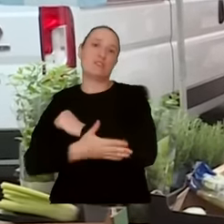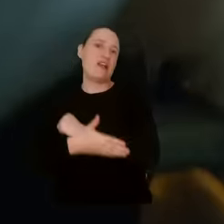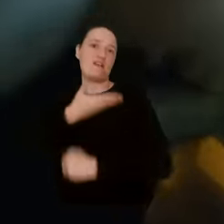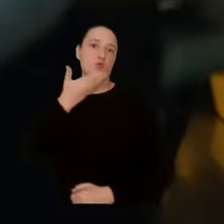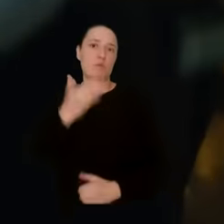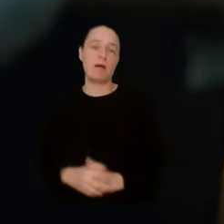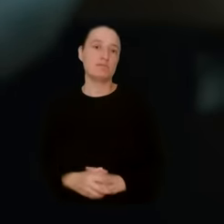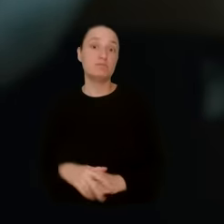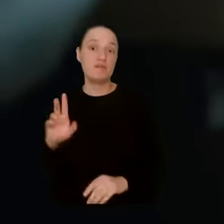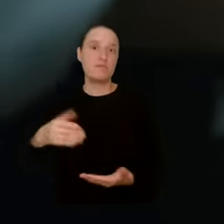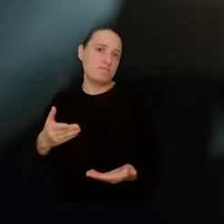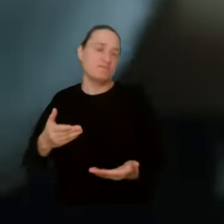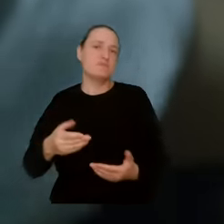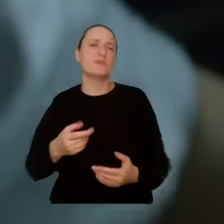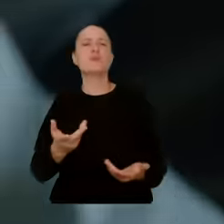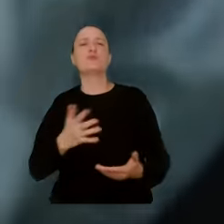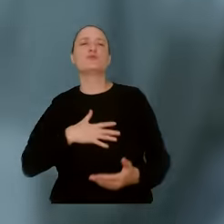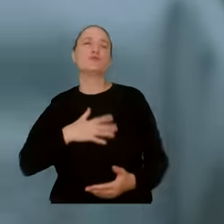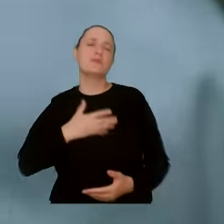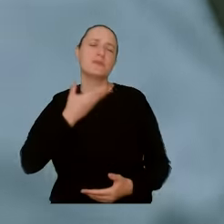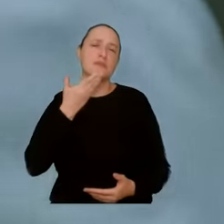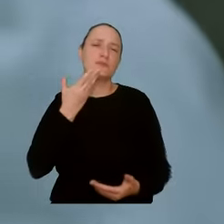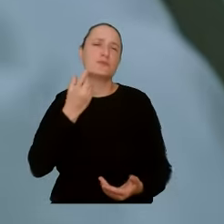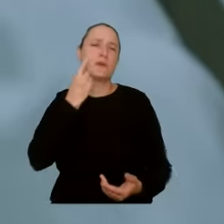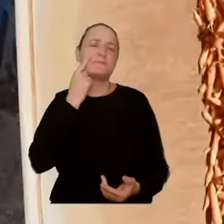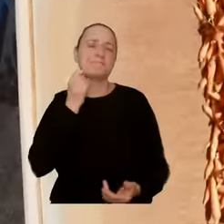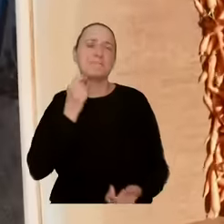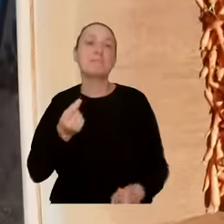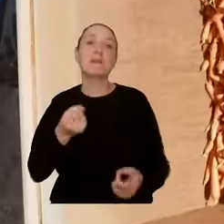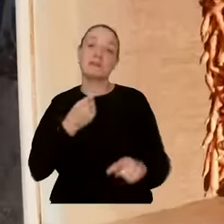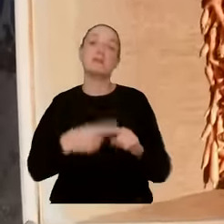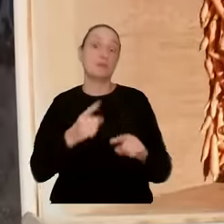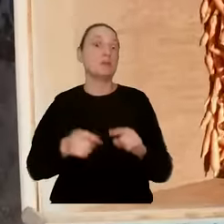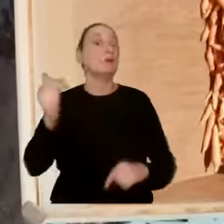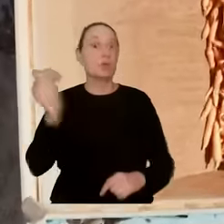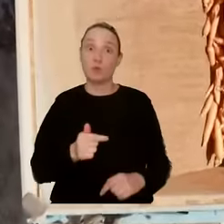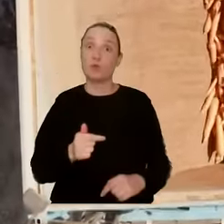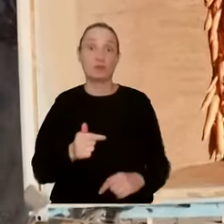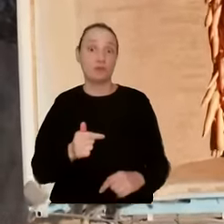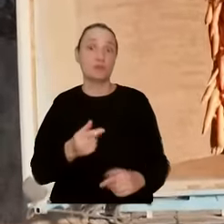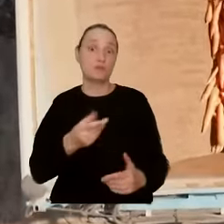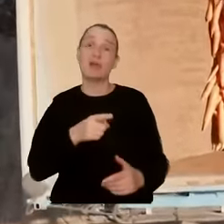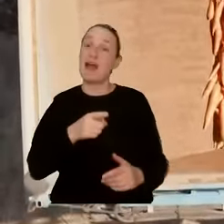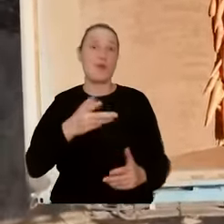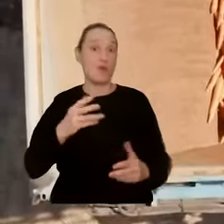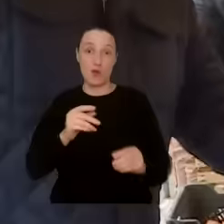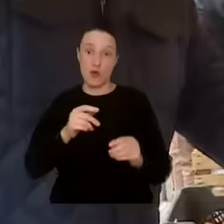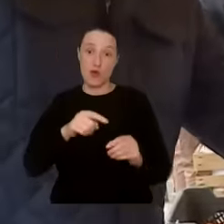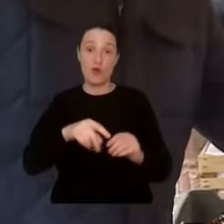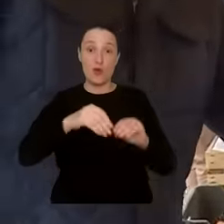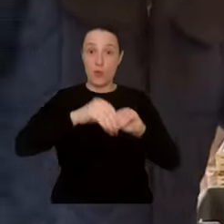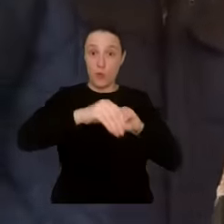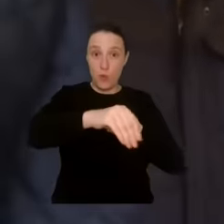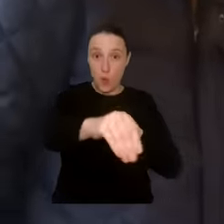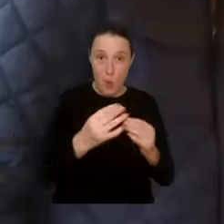Lubię. Rosołek też. Aż ślinka cieknie. Śpieszmy się jednak marchewki kochać, bo ich uprawa to nie bułka z march... z masłem.